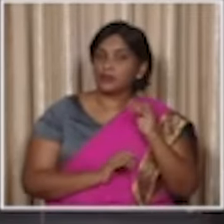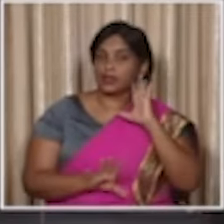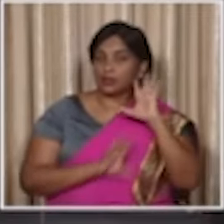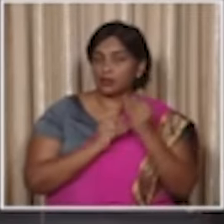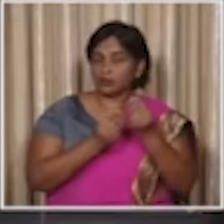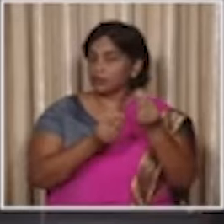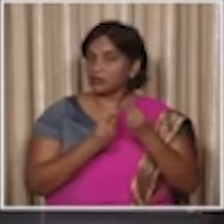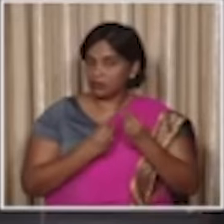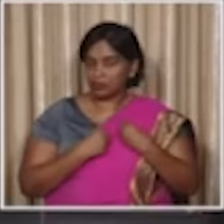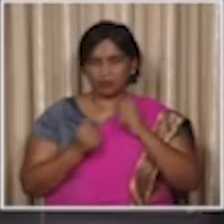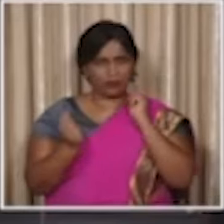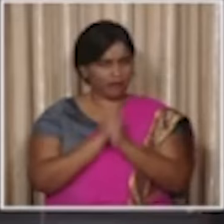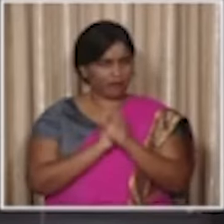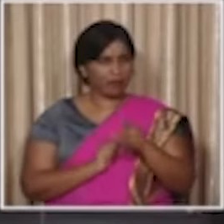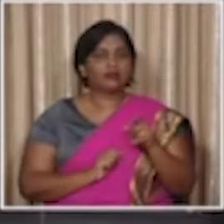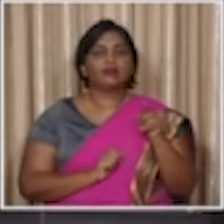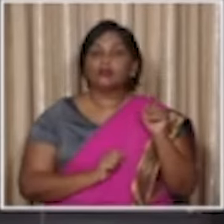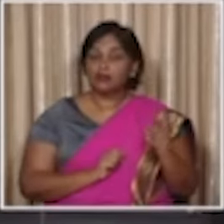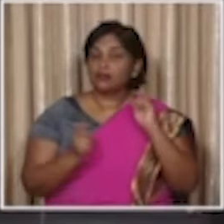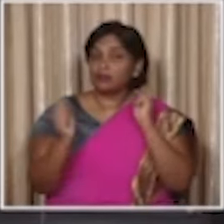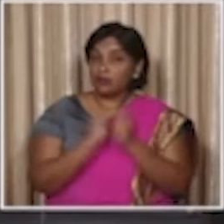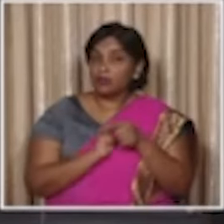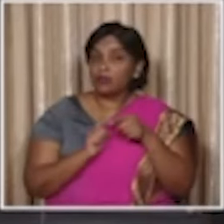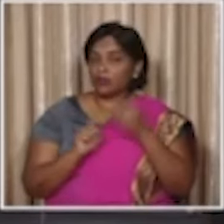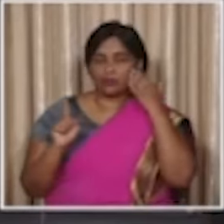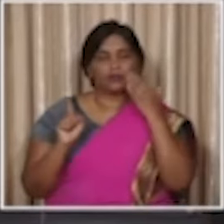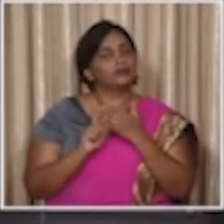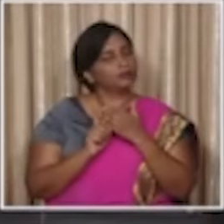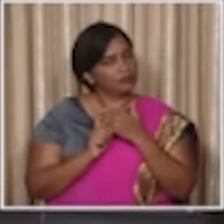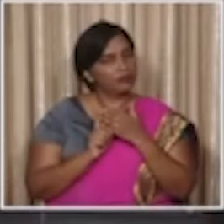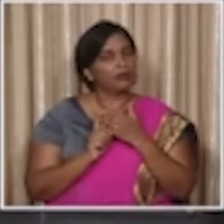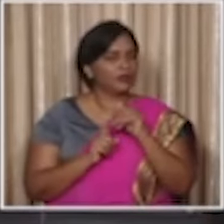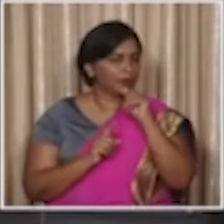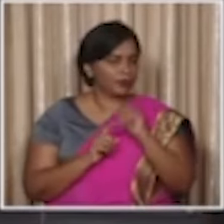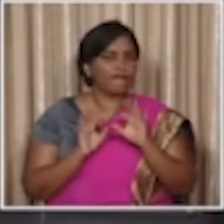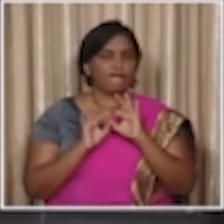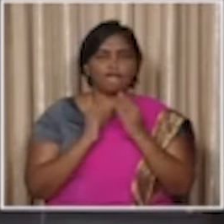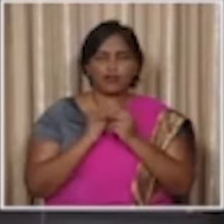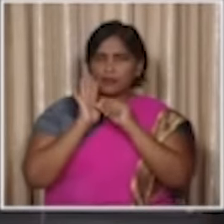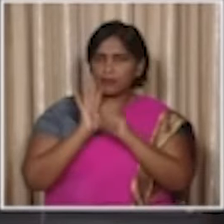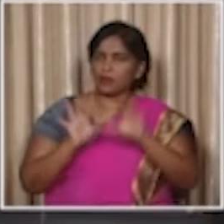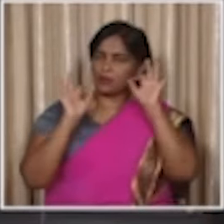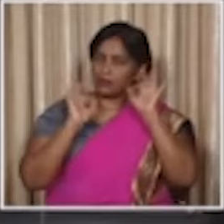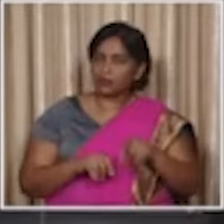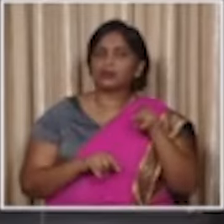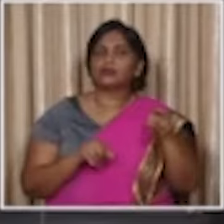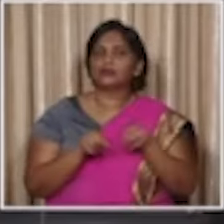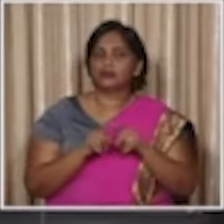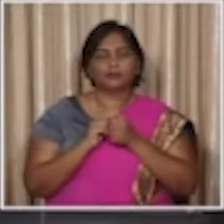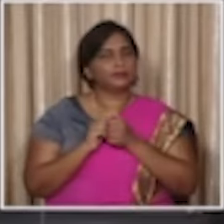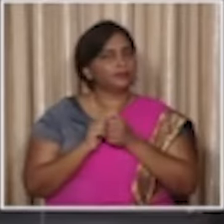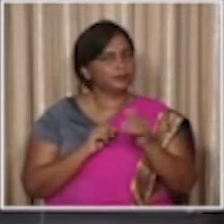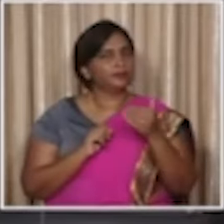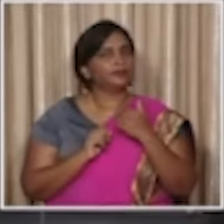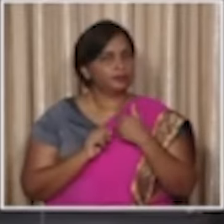ලබා දීමේදී වෙනසක් වෙලා තියෙනවා නම් ඒ වෙනසත් සැලකිල්ලට අරගෙන කිසිම පෞලකට අසාධාරණයක් නොවන ආකාරයට කටයුතු කරන්න